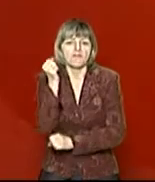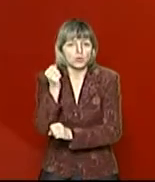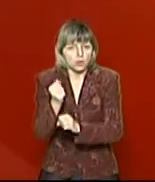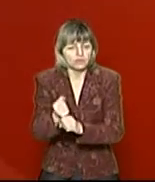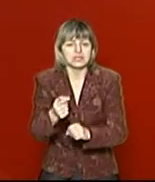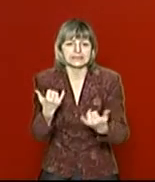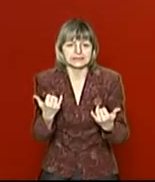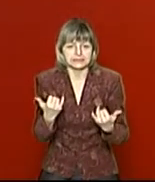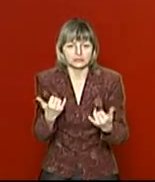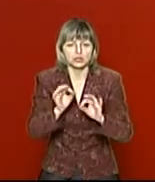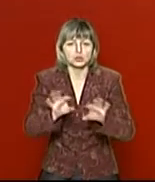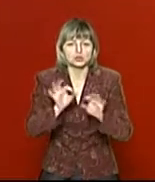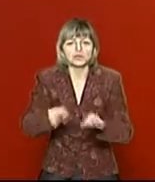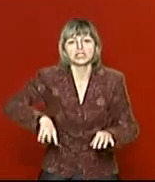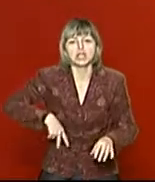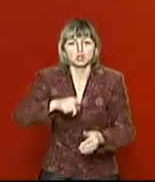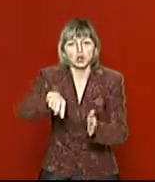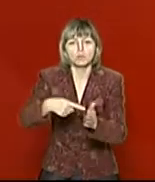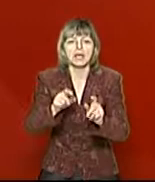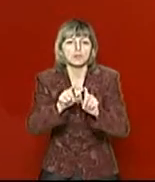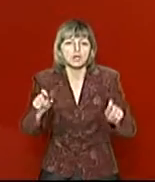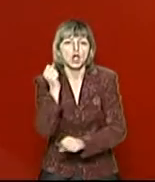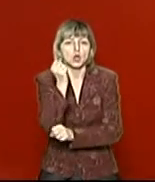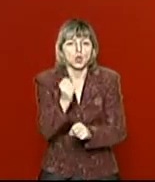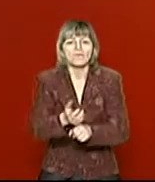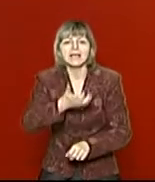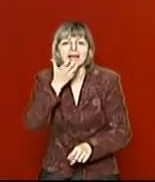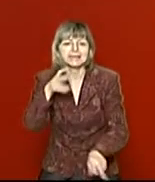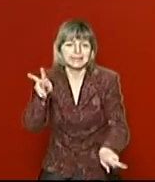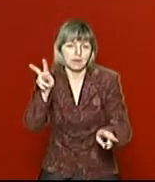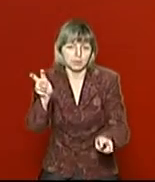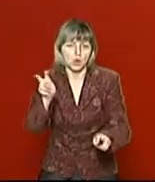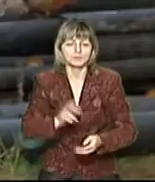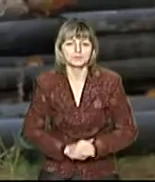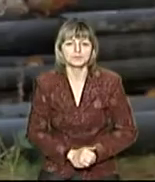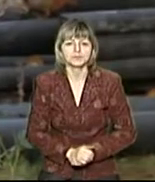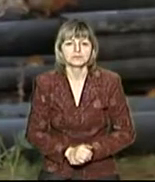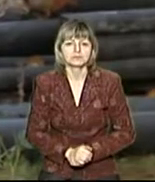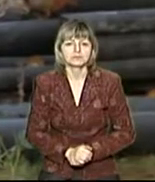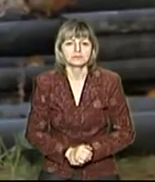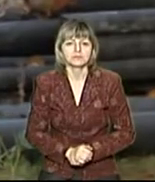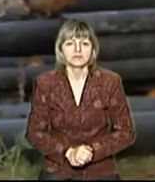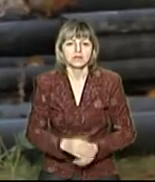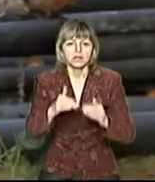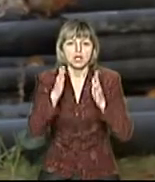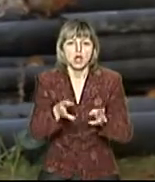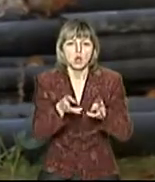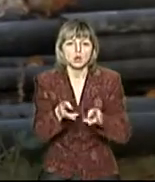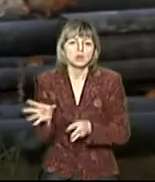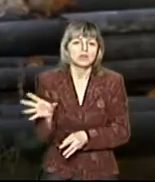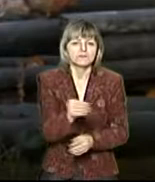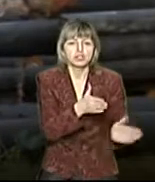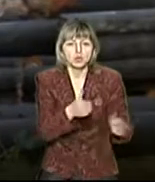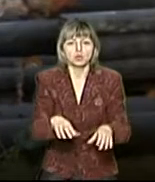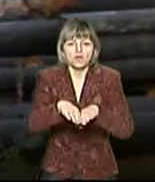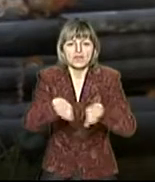нам розповів директор комунального підприємства «Ковельтепло» Володимир Бойко. Котельні місця готові, мережі